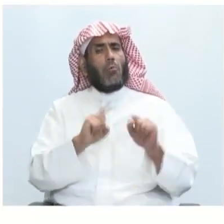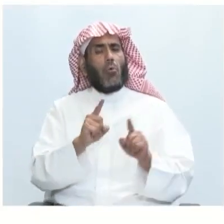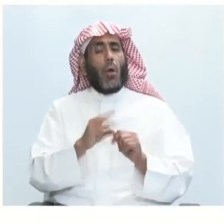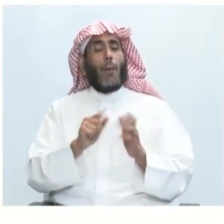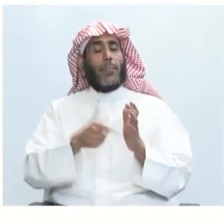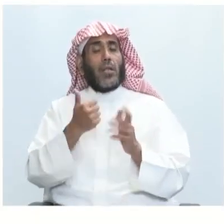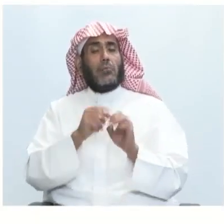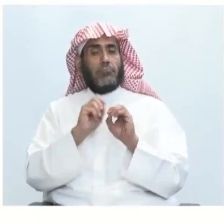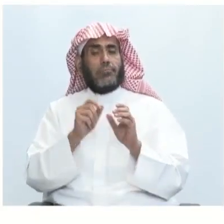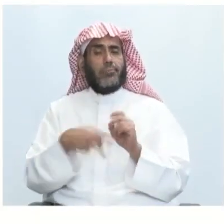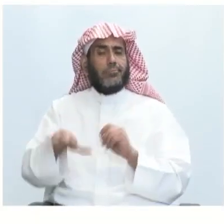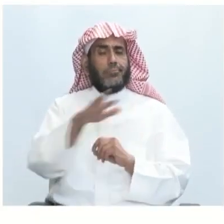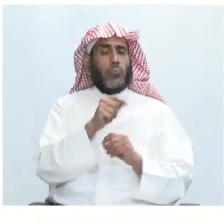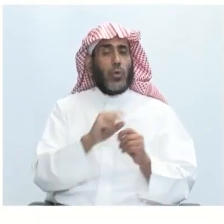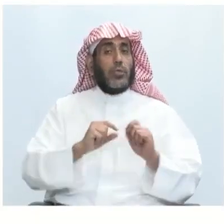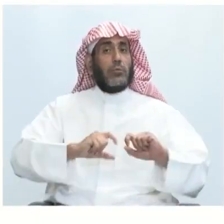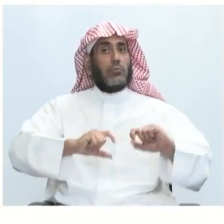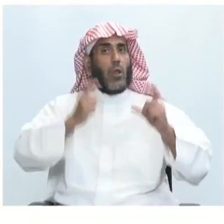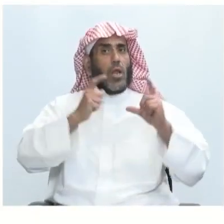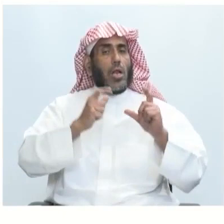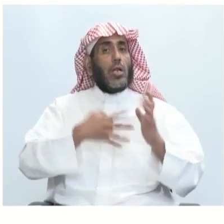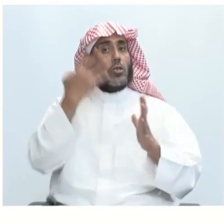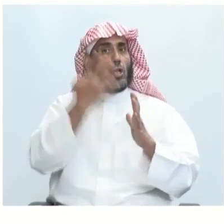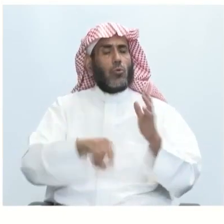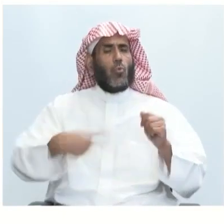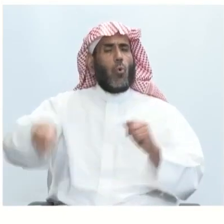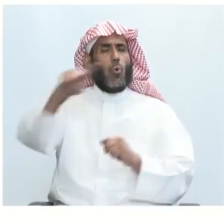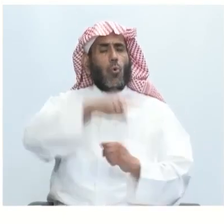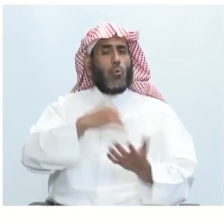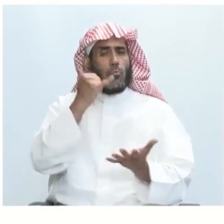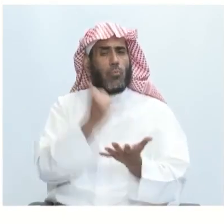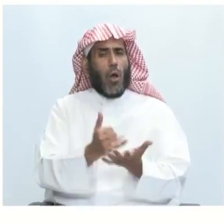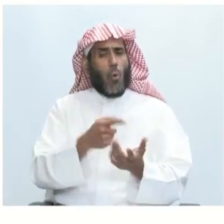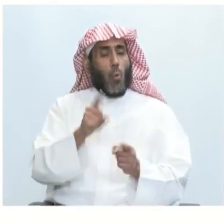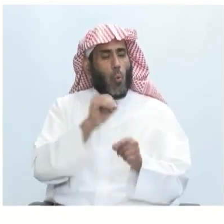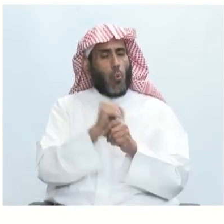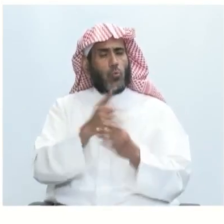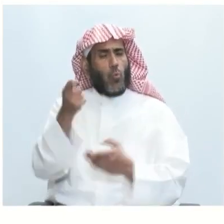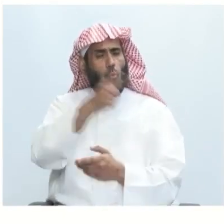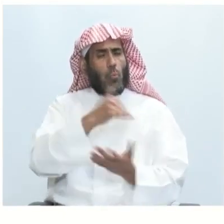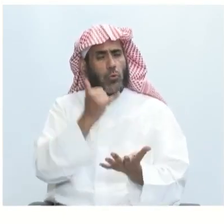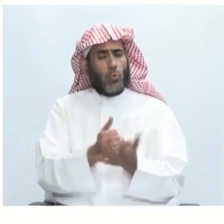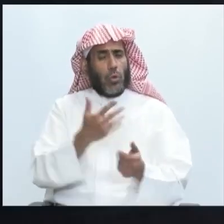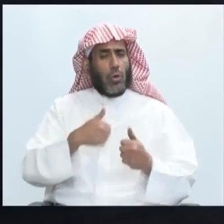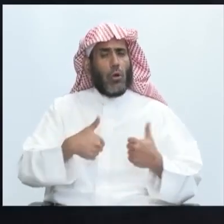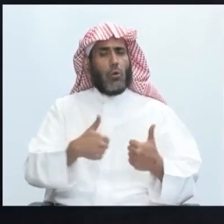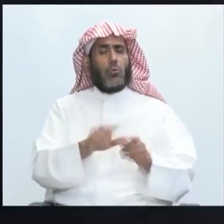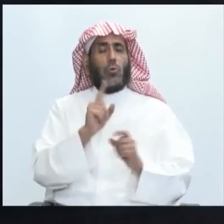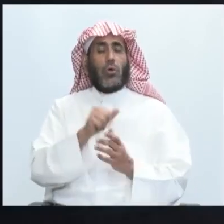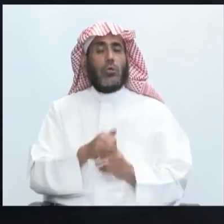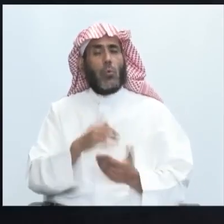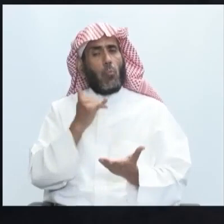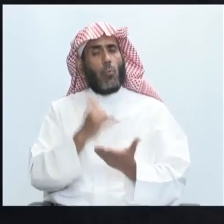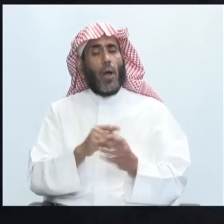بدايه مثلا هنا دليل شرعي كلكم رائع وكلكم مسؤول عن رعيته كلكم رائع وكلكم